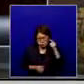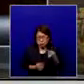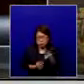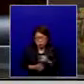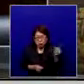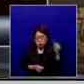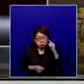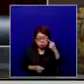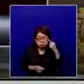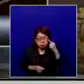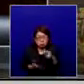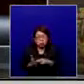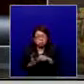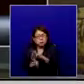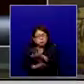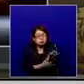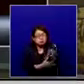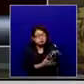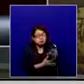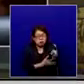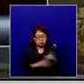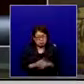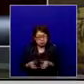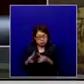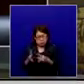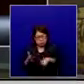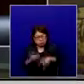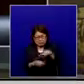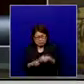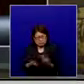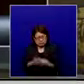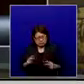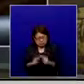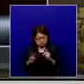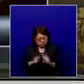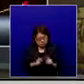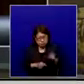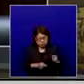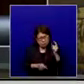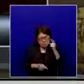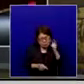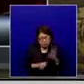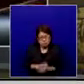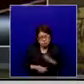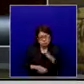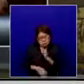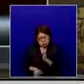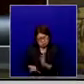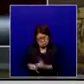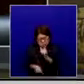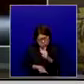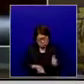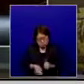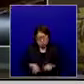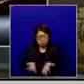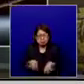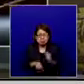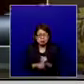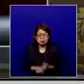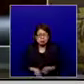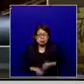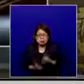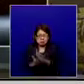อกนะทีมเศรษฐกิจชุดเนี้ยผมว่าท่านต้องพิจารณาให้ดีนะถ้าเก่งจริงบ้านเมืองไม่เป็นแบบนี้เดี๋ยวผมจะช